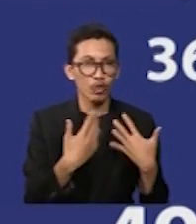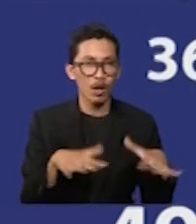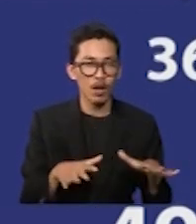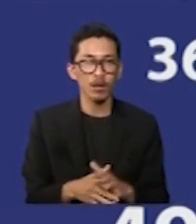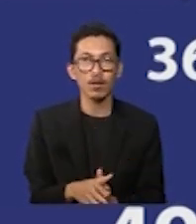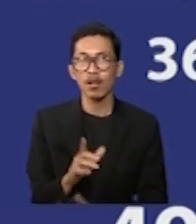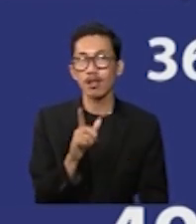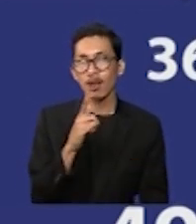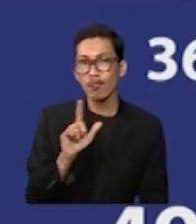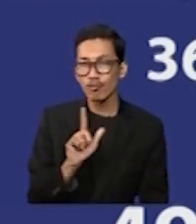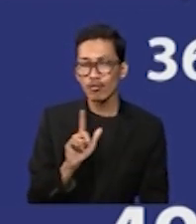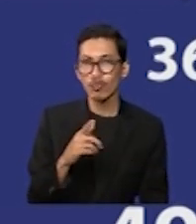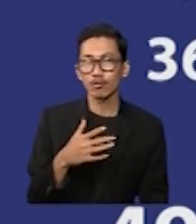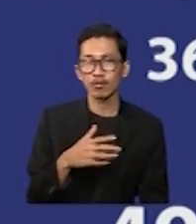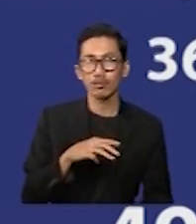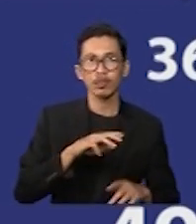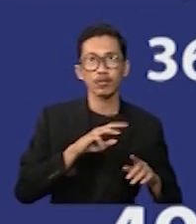kasus baru 4 sembuh,